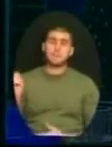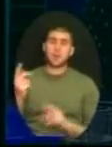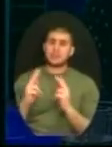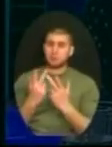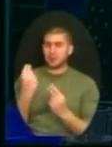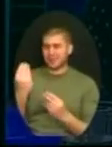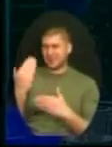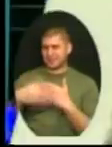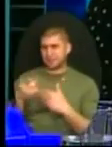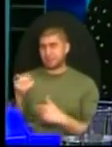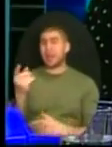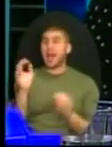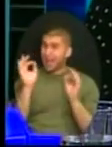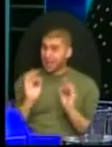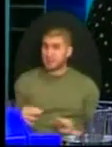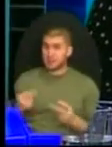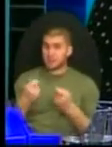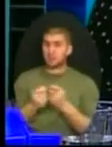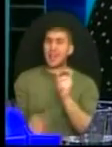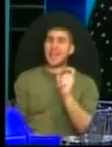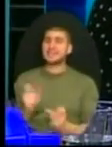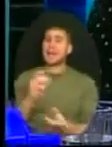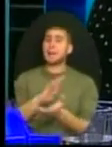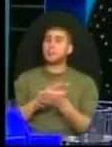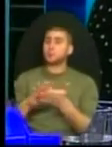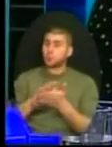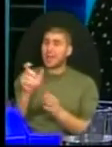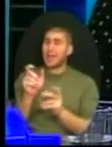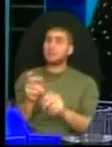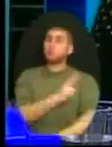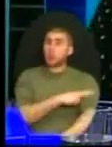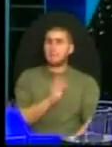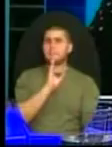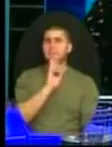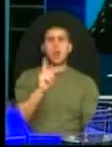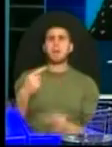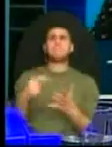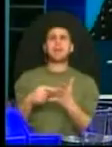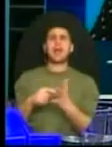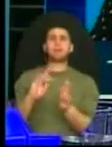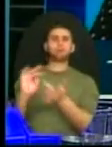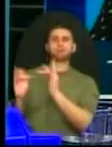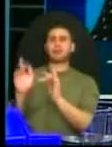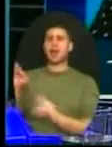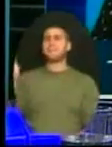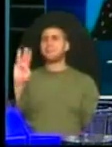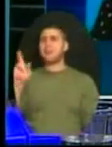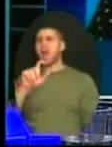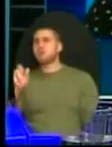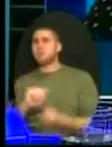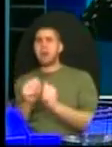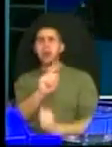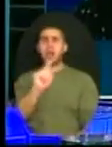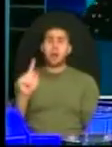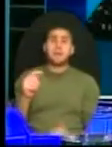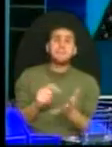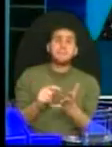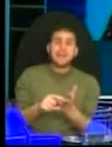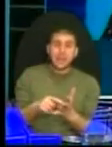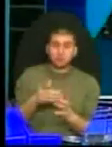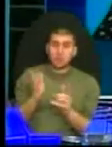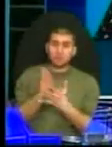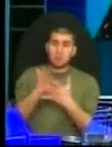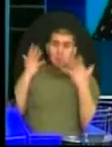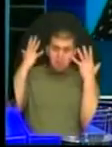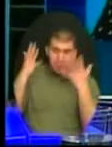הציבור. אבל האמת היא שמבחינת האזרח הפשוט, המשטרה היא באמת בעייתית, לא בגלל המלחמה עכשיו על ביבי, אם הוא אשם או לא אשם, אלא בגלל